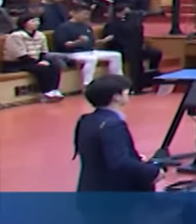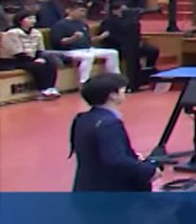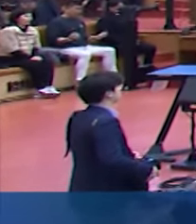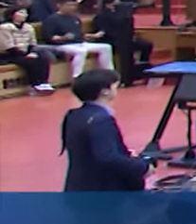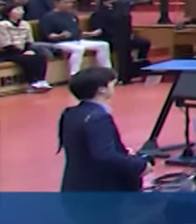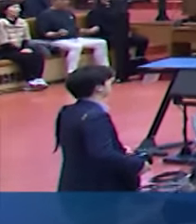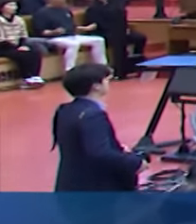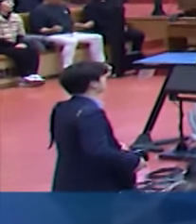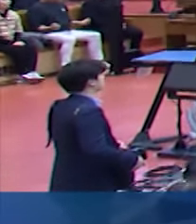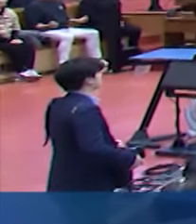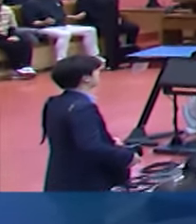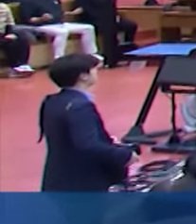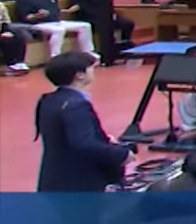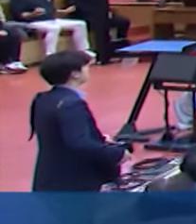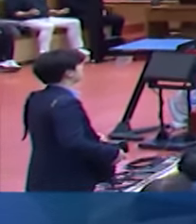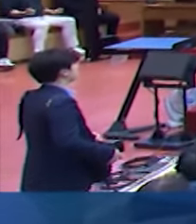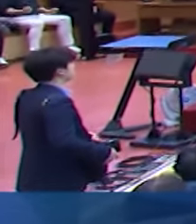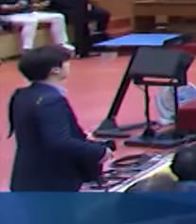급히로